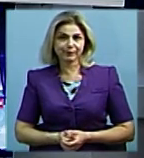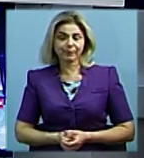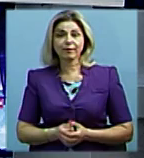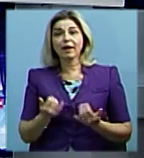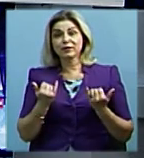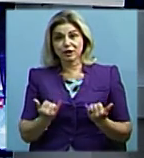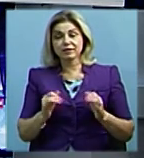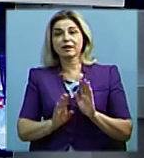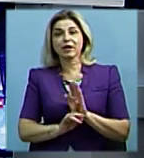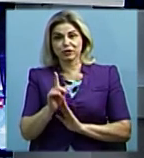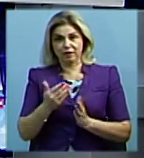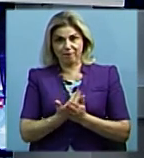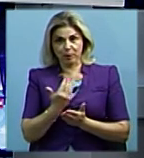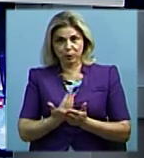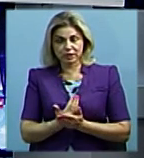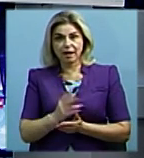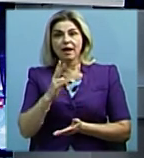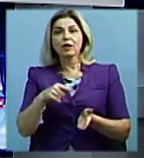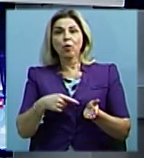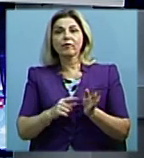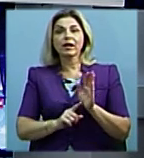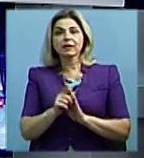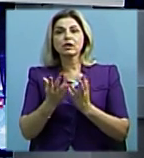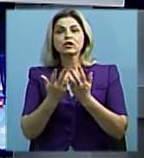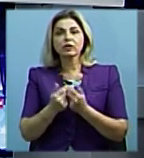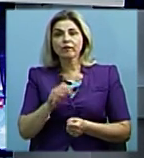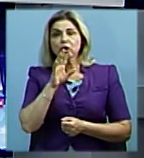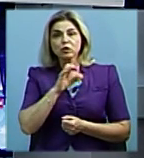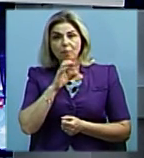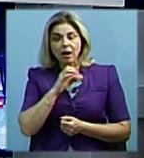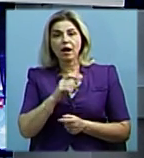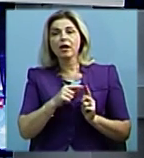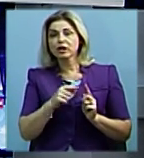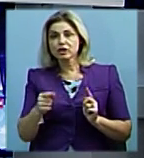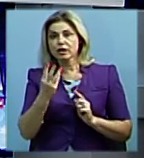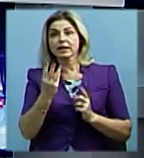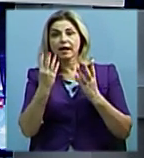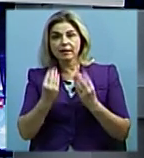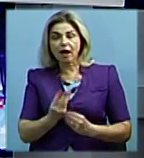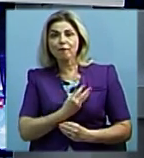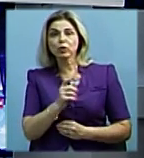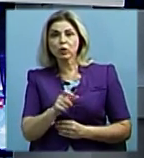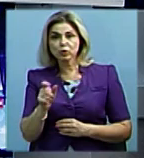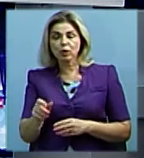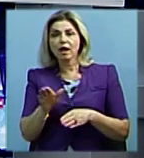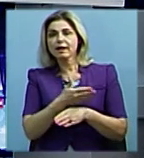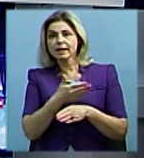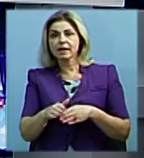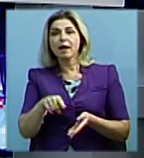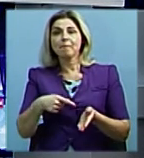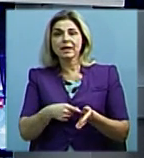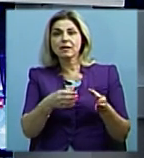Тож ми розпочинаємо наш випуск. У Миколаєві стартував підрахунок собак. Протягом 3 днів волонтери, поділивши місто на